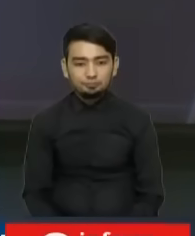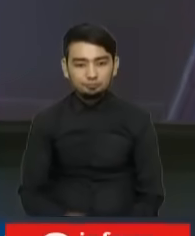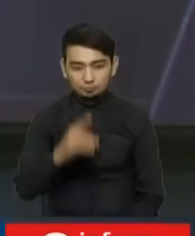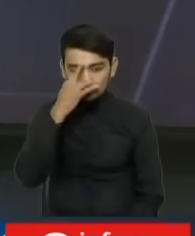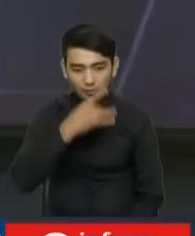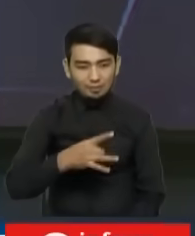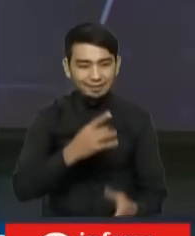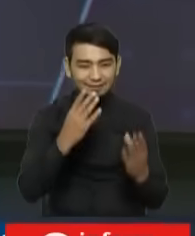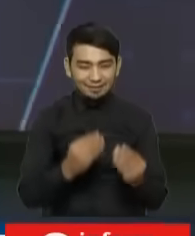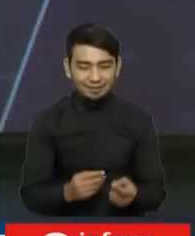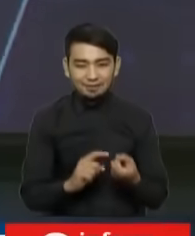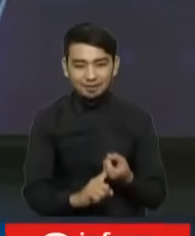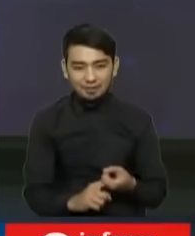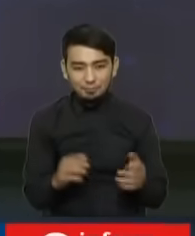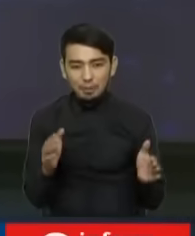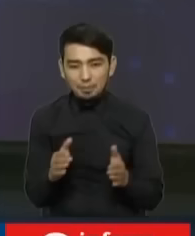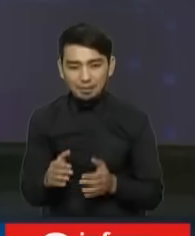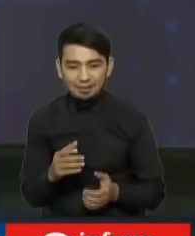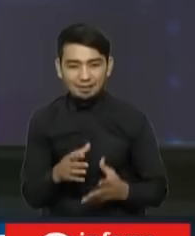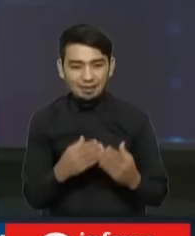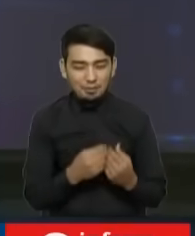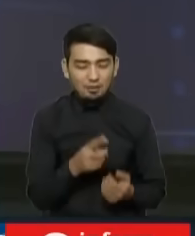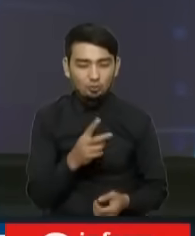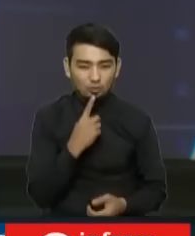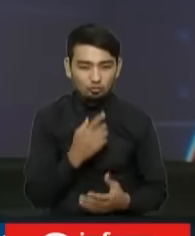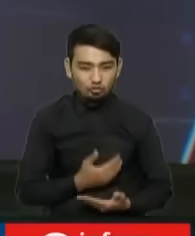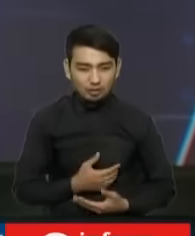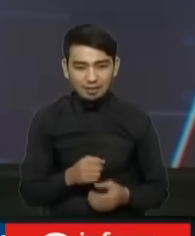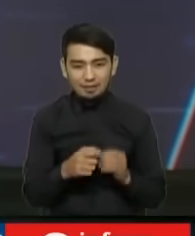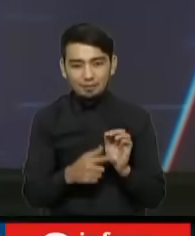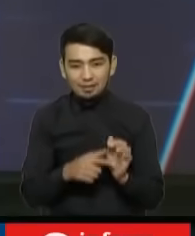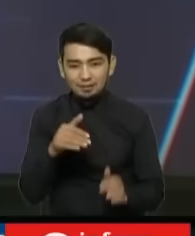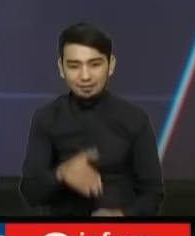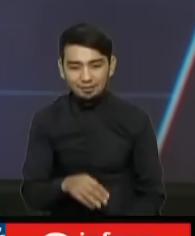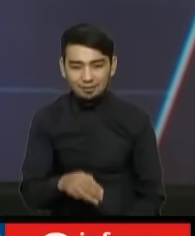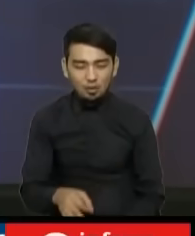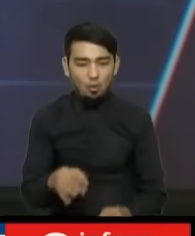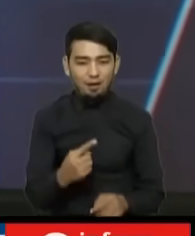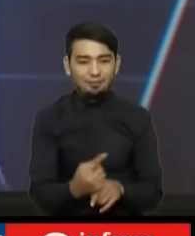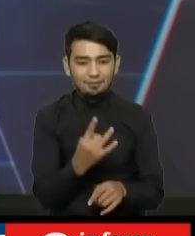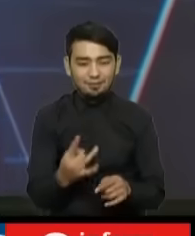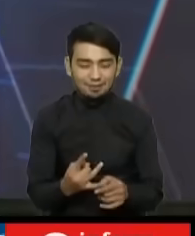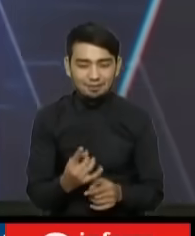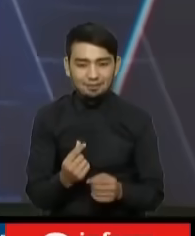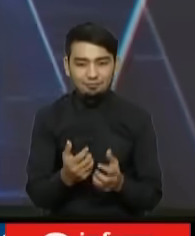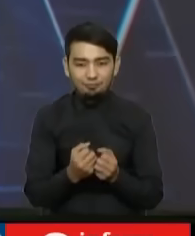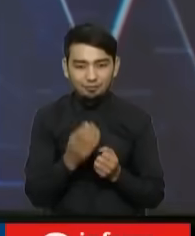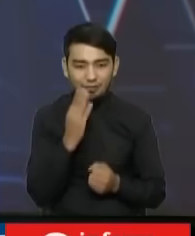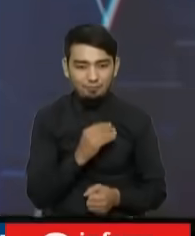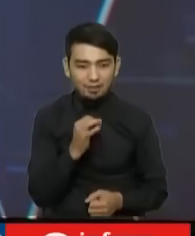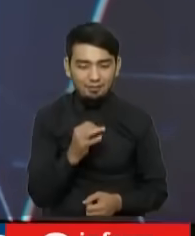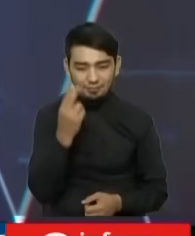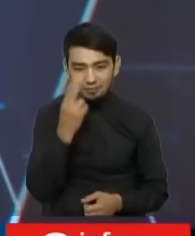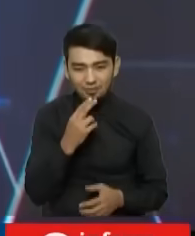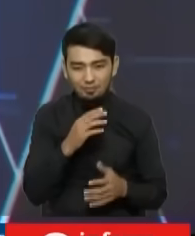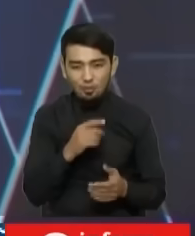Республика күніне орай аз қамтылған отбасылар 17 мың теңгеге жуық бір реттік төлем алады. Тізімді Астана қаласының жұмыспен қамту және